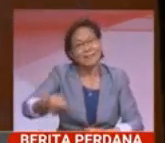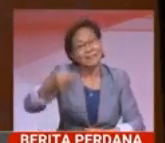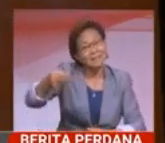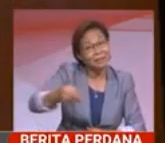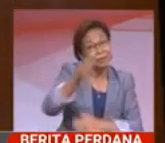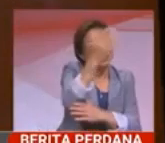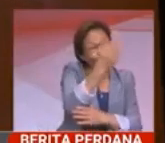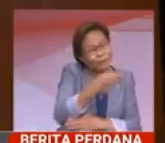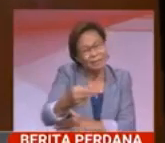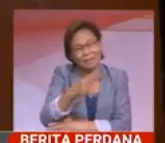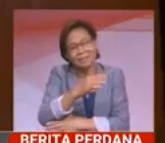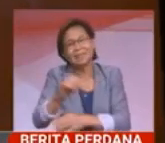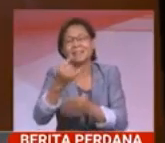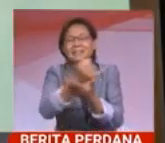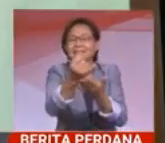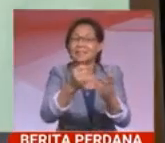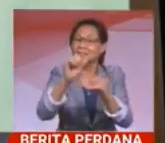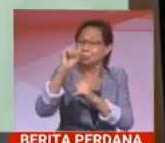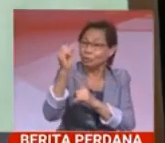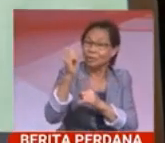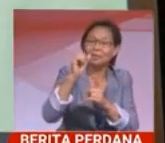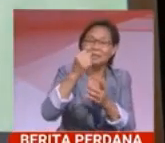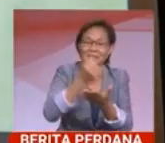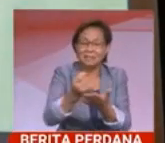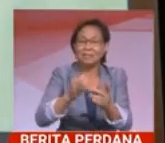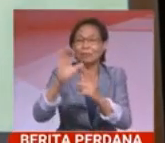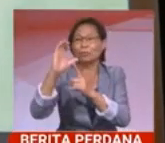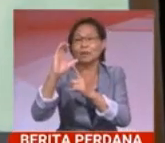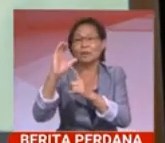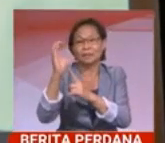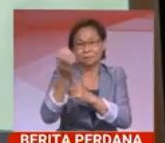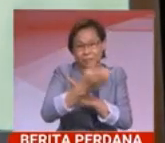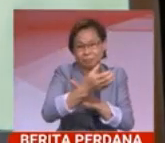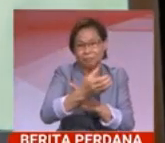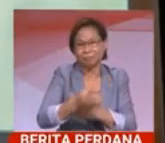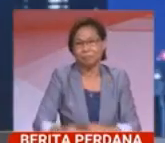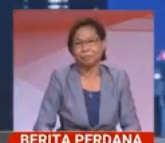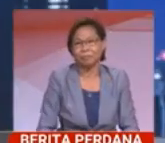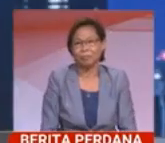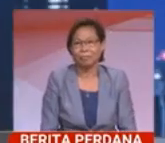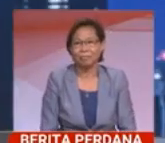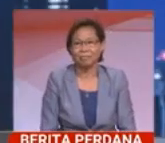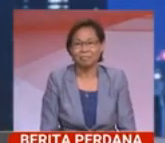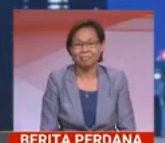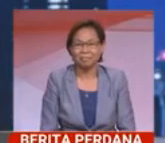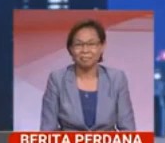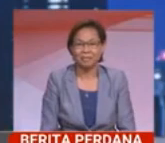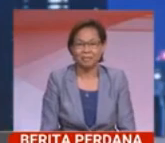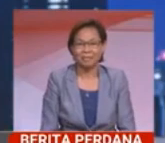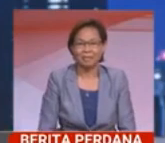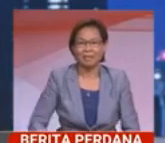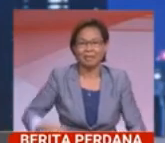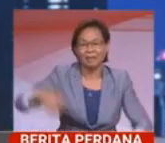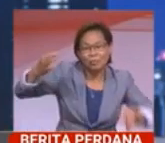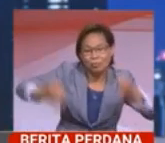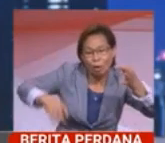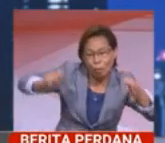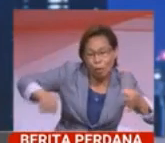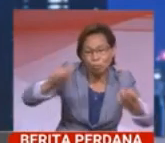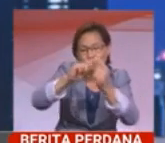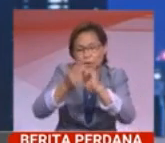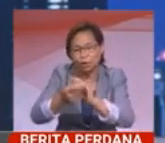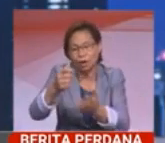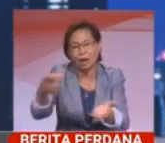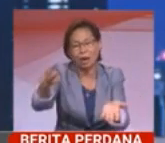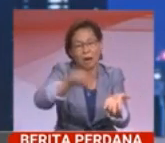dan seni budaya hai hai hai bicara kevin de la